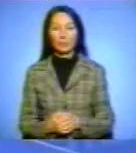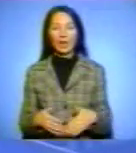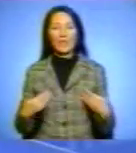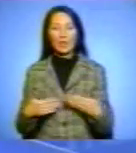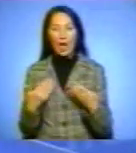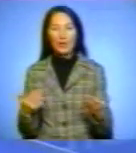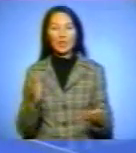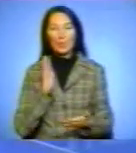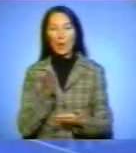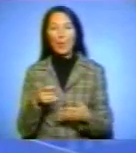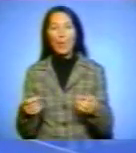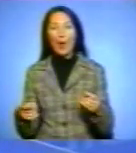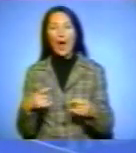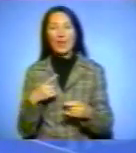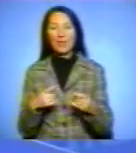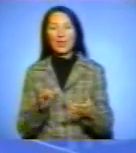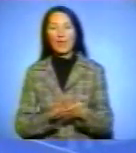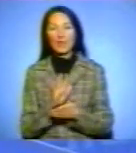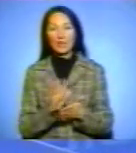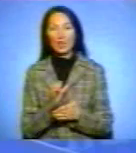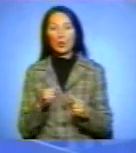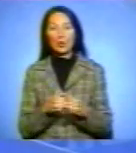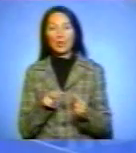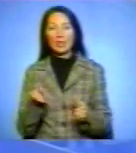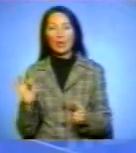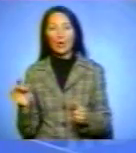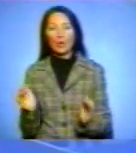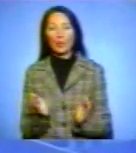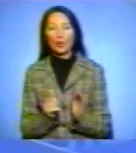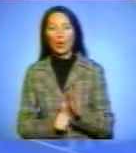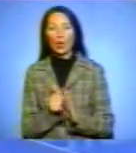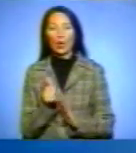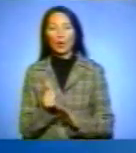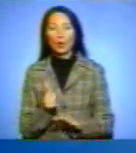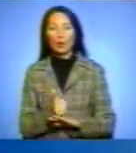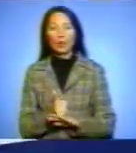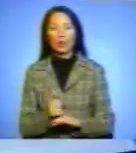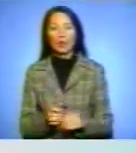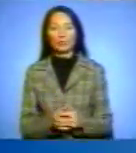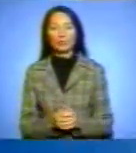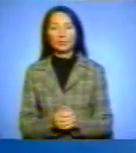Вітаю вас у прямому ефірі «Вісті» у студії Лариса Романів. Спочатку коротко про головне.